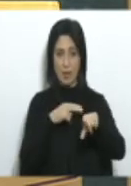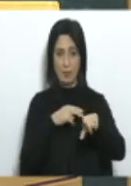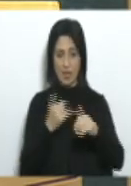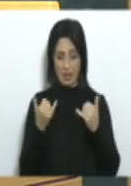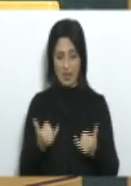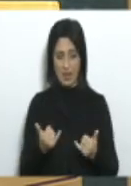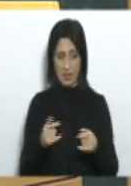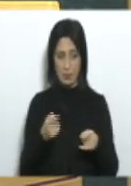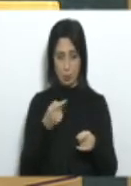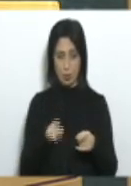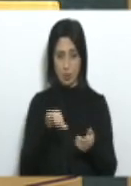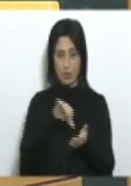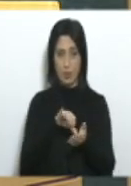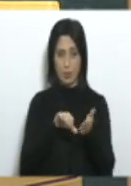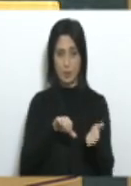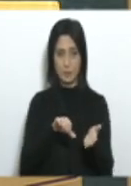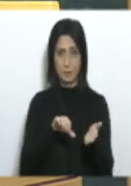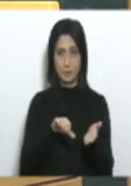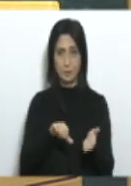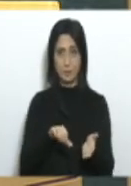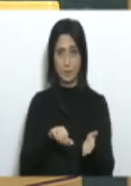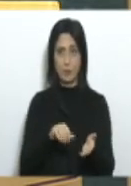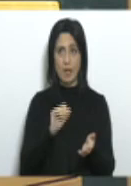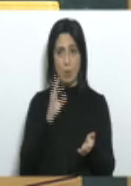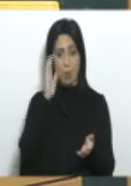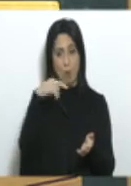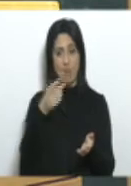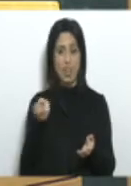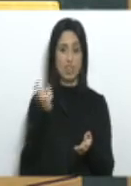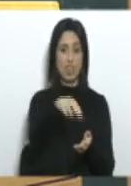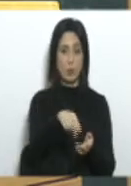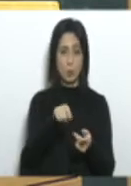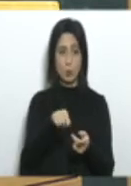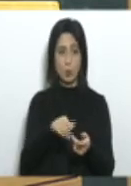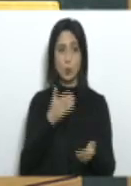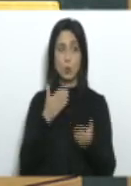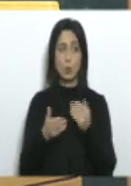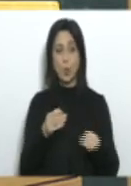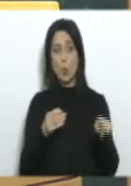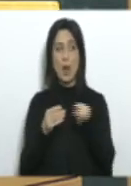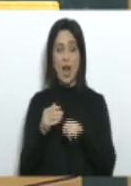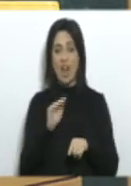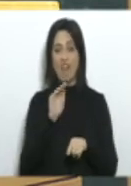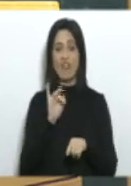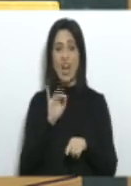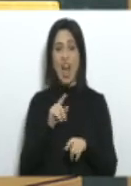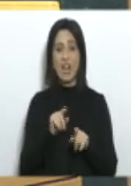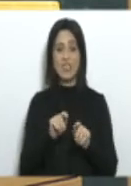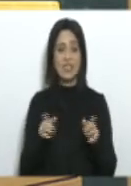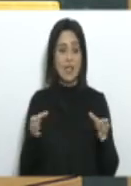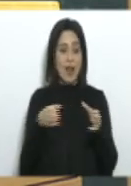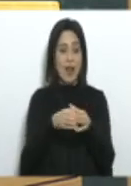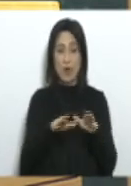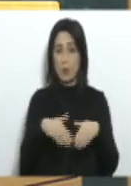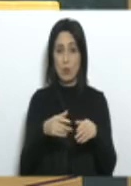დღეს ამ წუთას წარმოდგენილნი ან მომავალში შემოსული, თუ მათ ფრაქციის შექმნის ან სურვილი